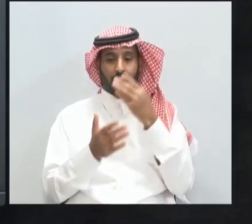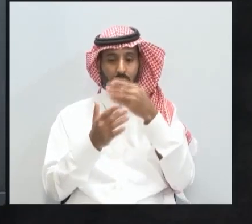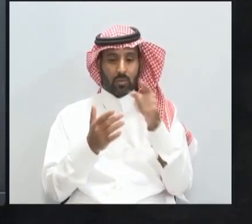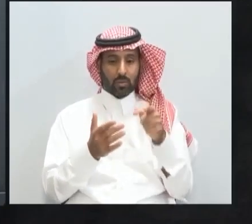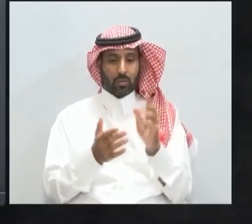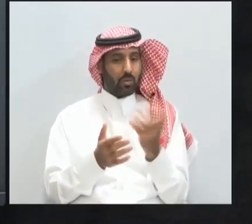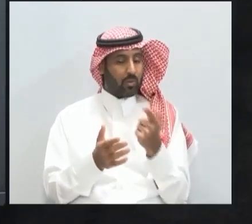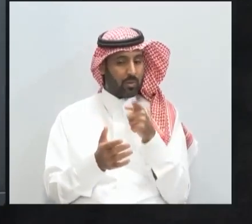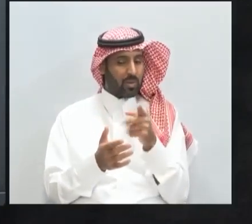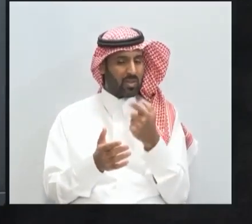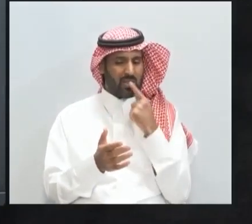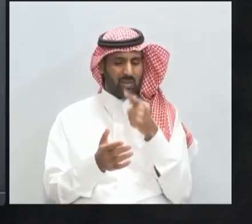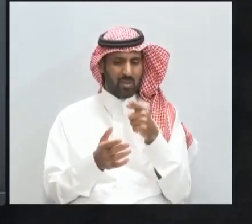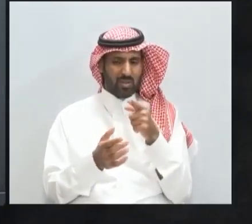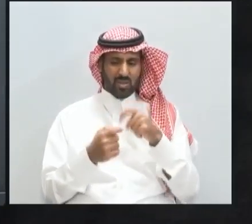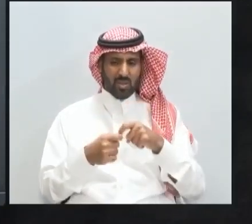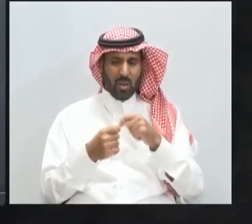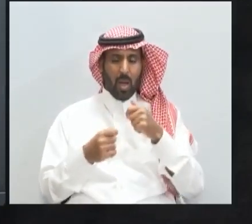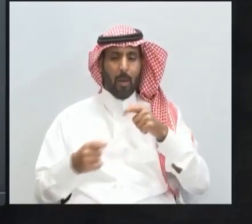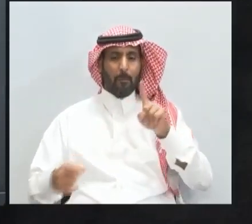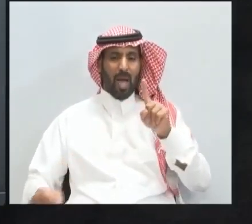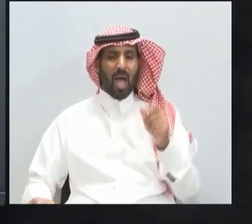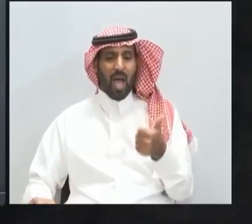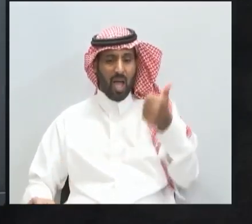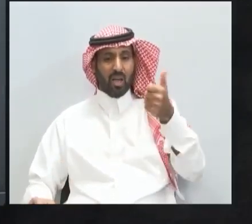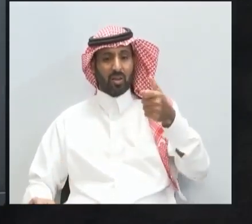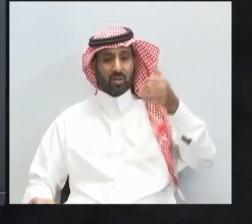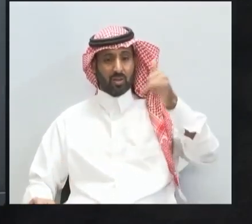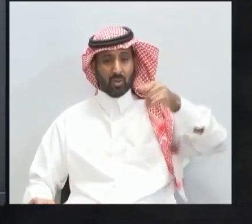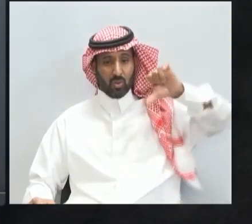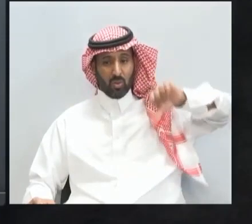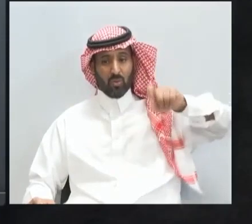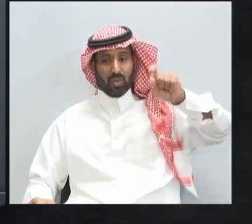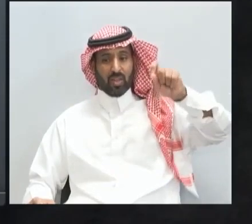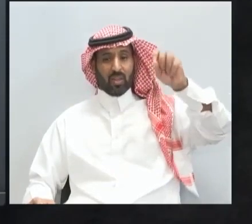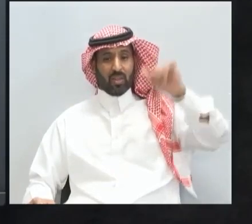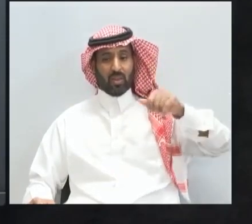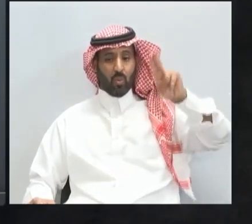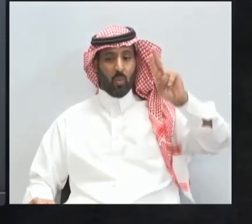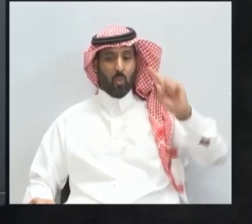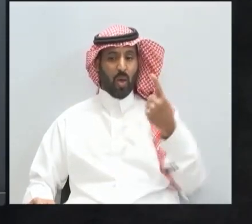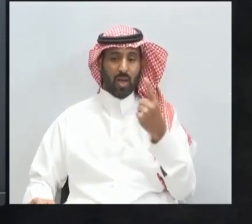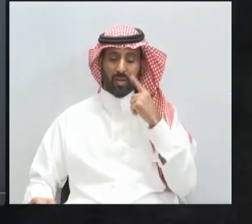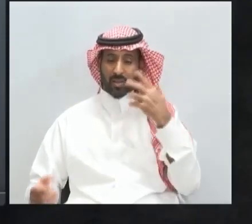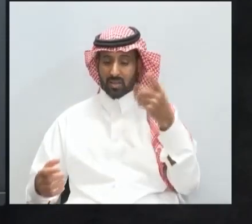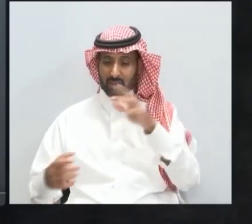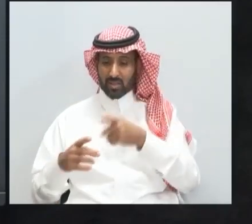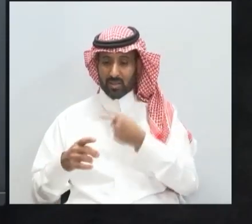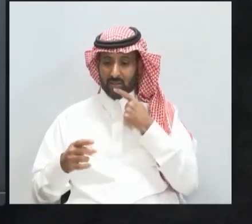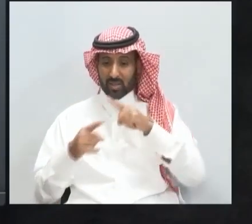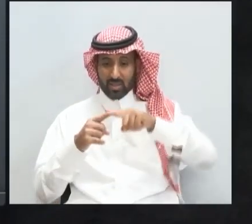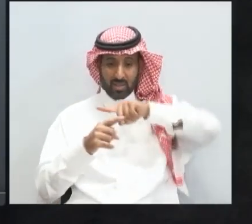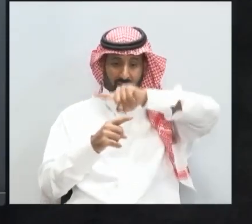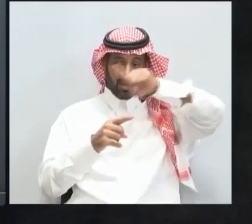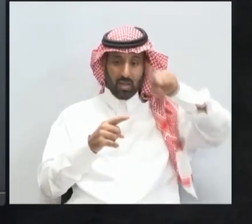الشريحه هي متعلقه بيروفيت واحد ولكن هذه النواتج متعلقه بماذا متعلقه بحلقه